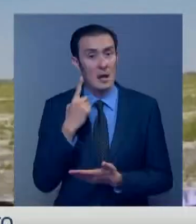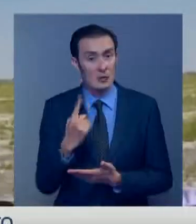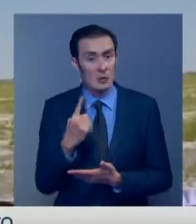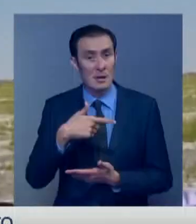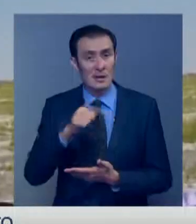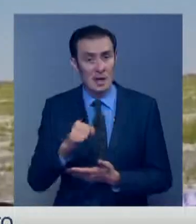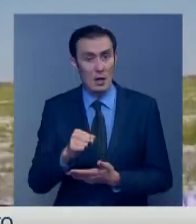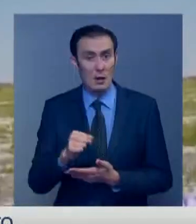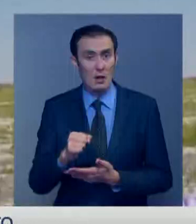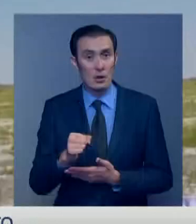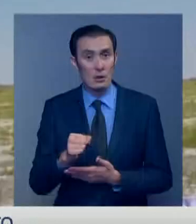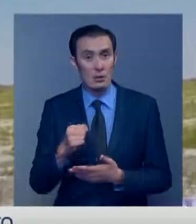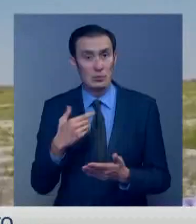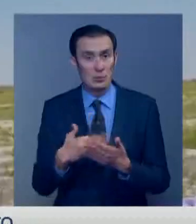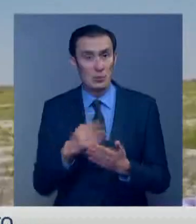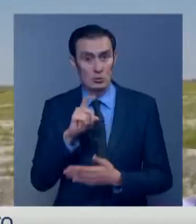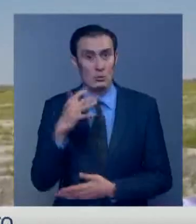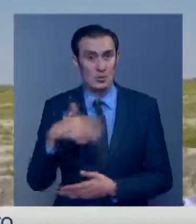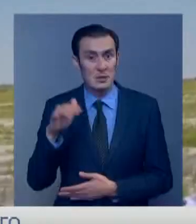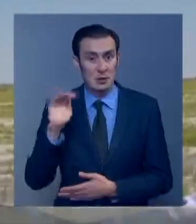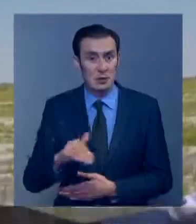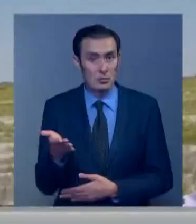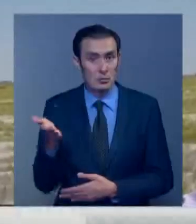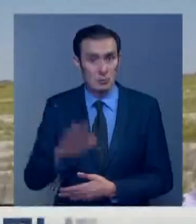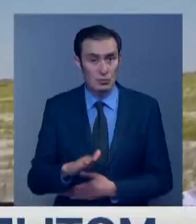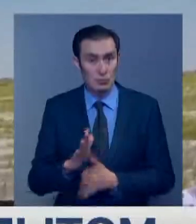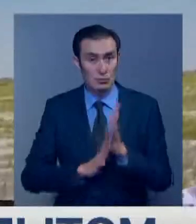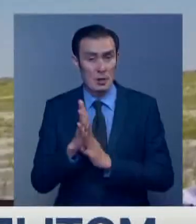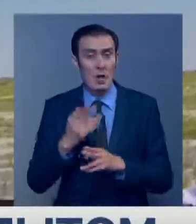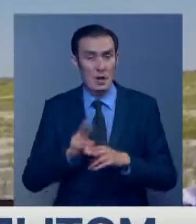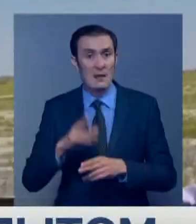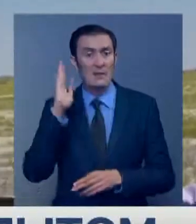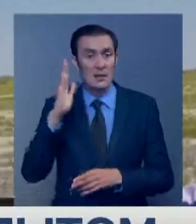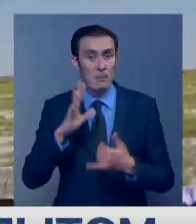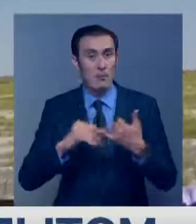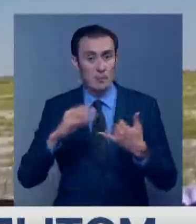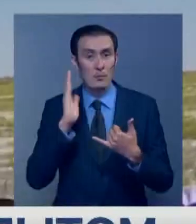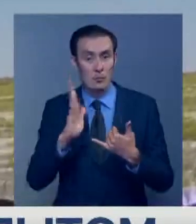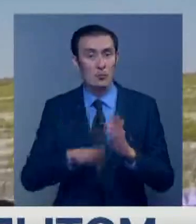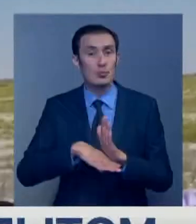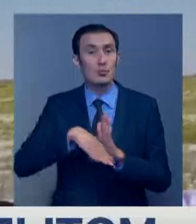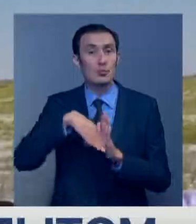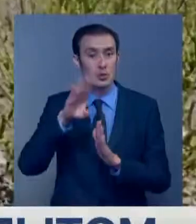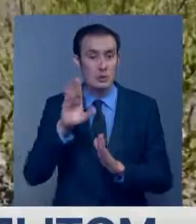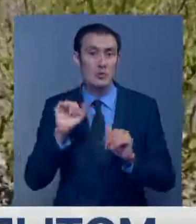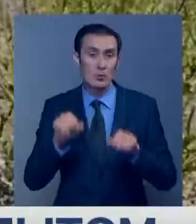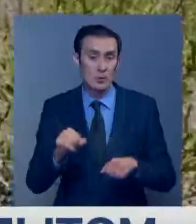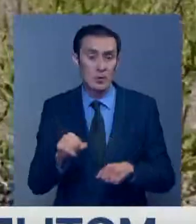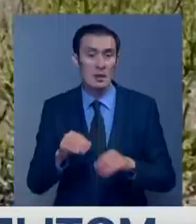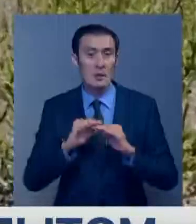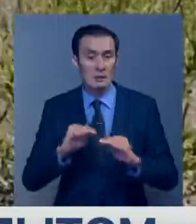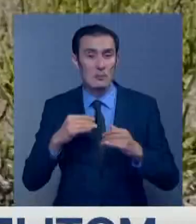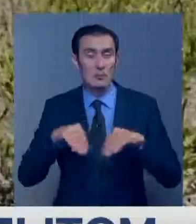на одном гектаре 1150 штук. То есть в дальнейшем почва начнет улучшаться, и в дальнейшем здесь дальше можно и